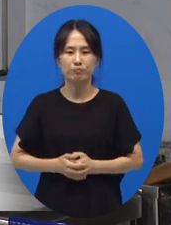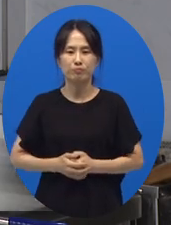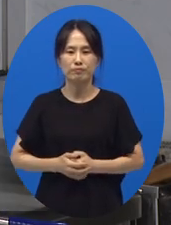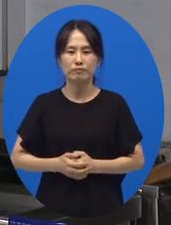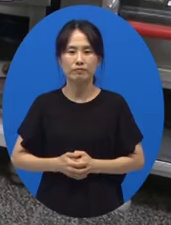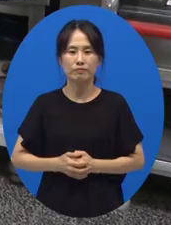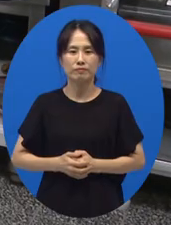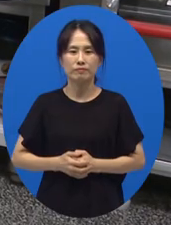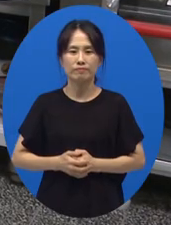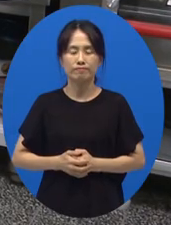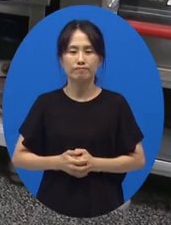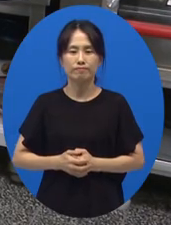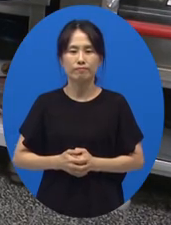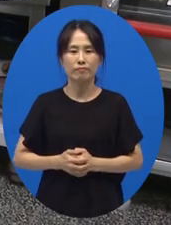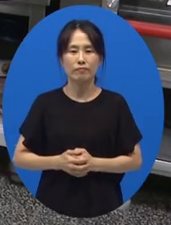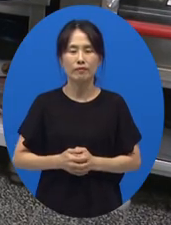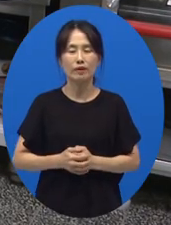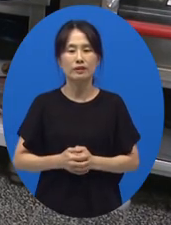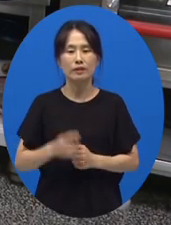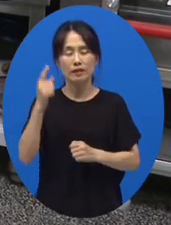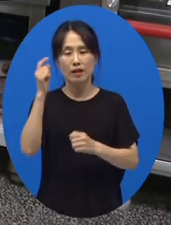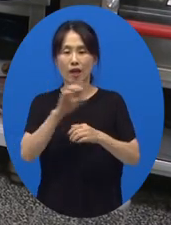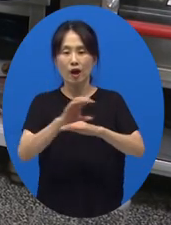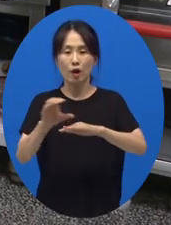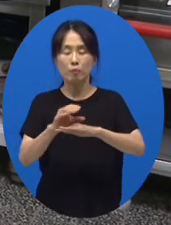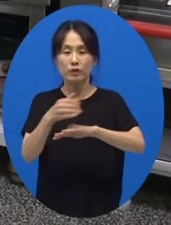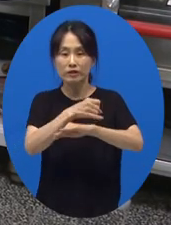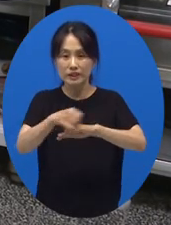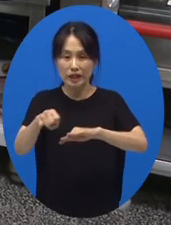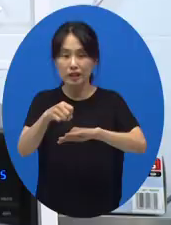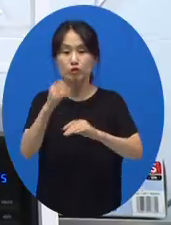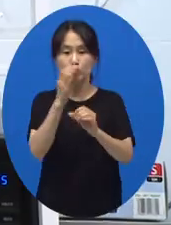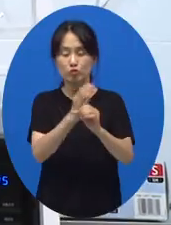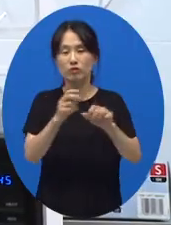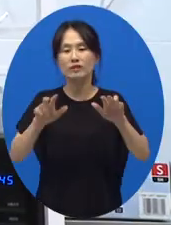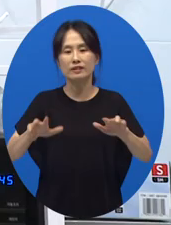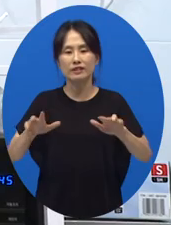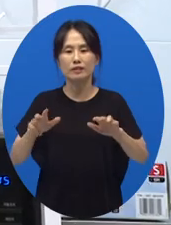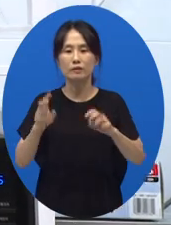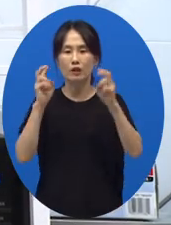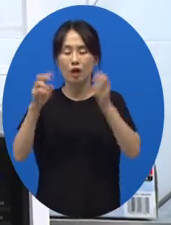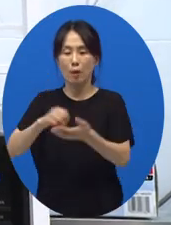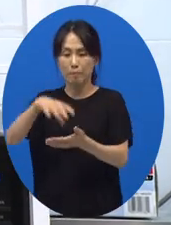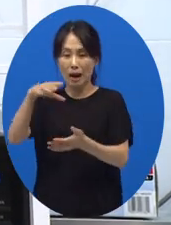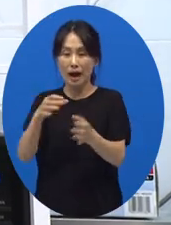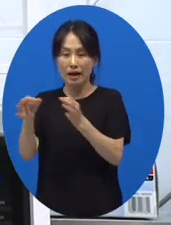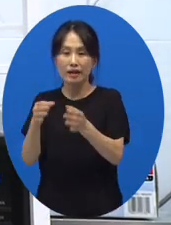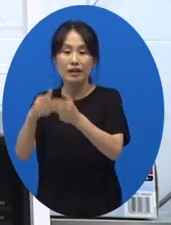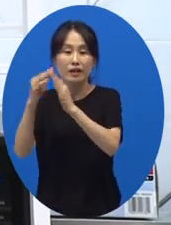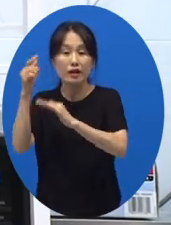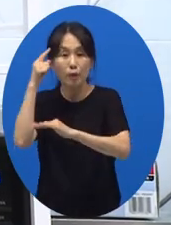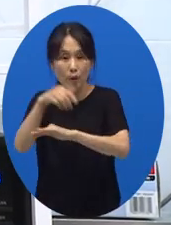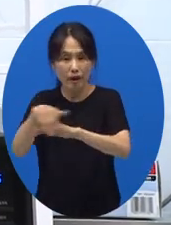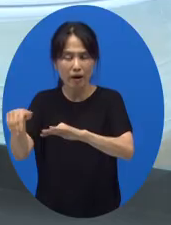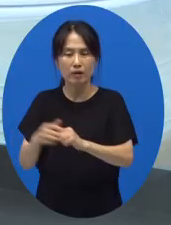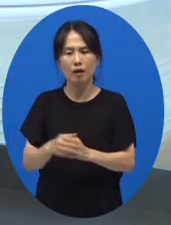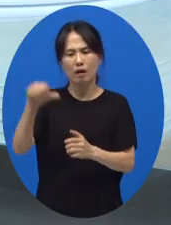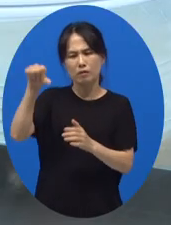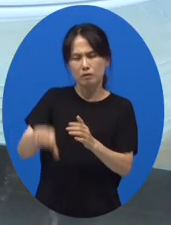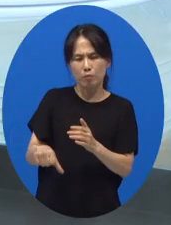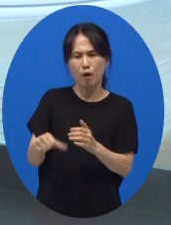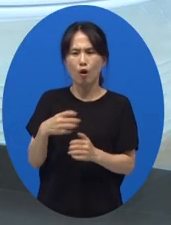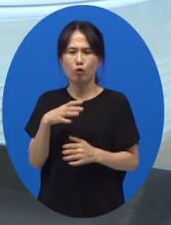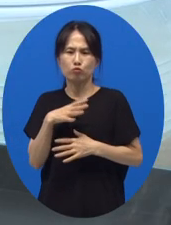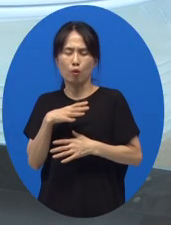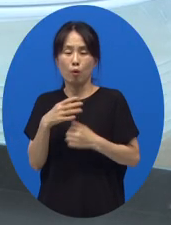차리고 싶어요. 웹디자이너로 직장 생활을 하다가 제과점 창업을 준비하고 있는 박소정 씨. 창업 실패에 대한